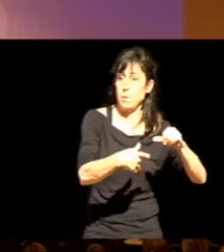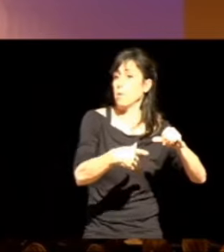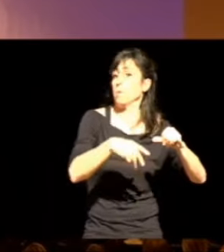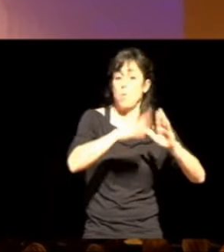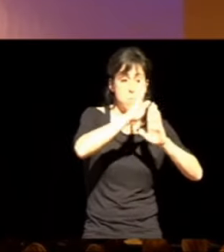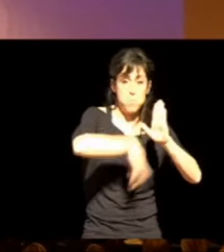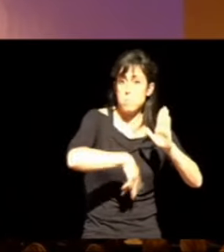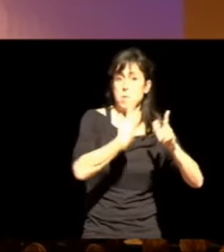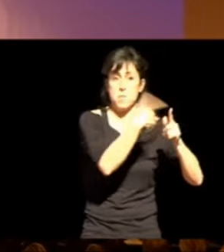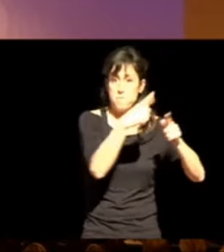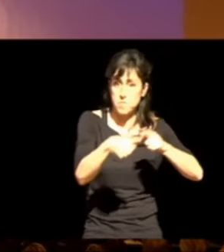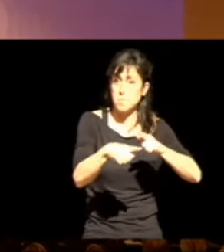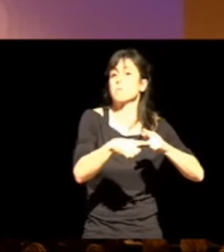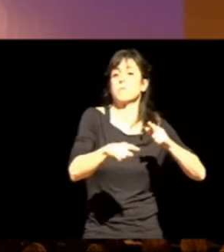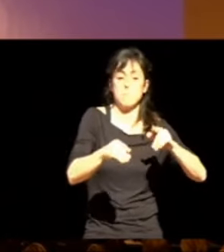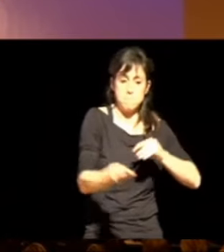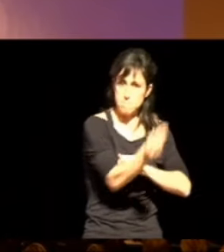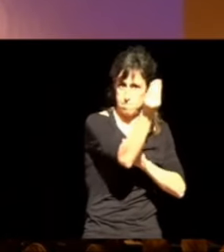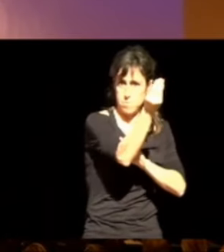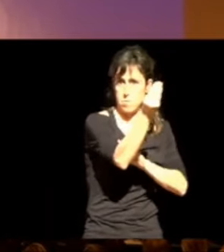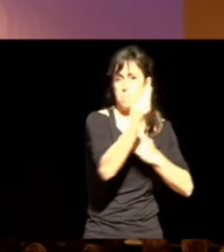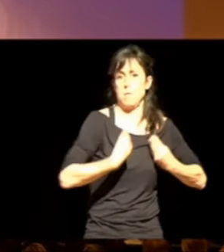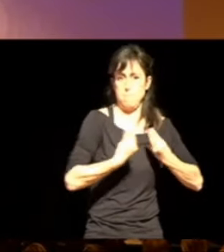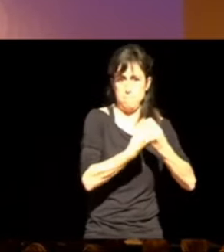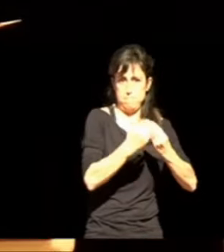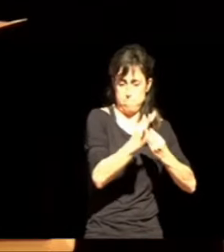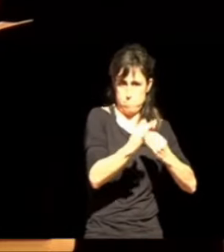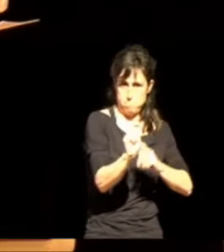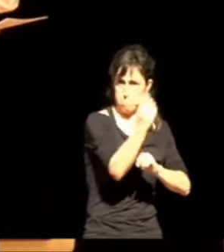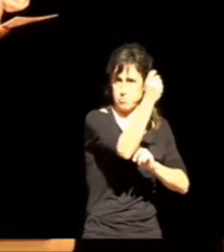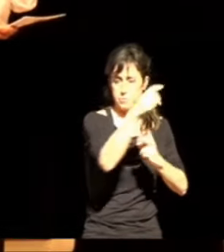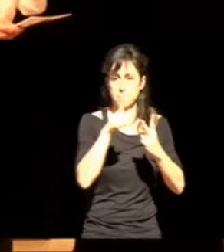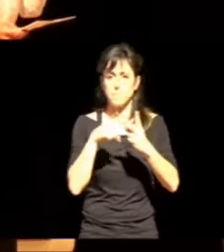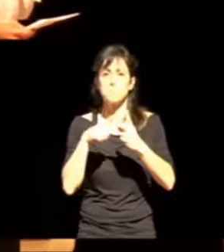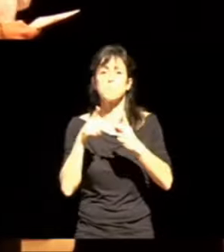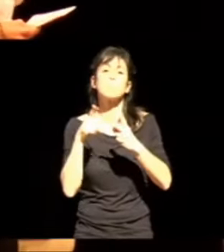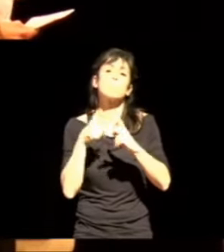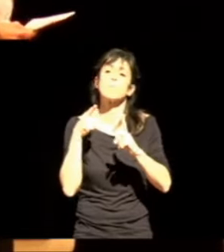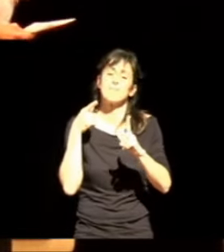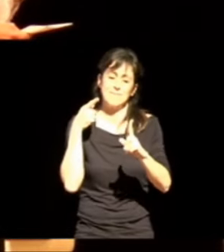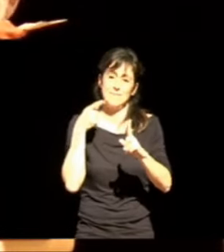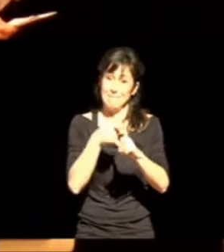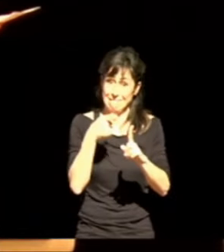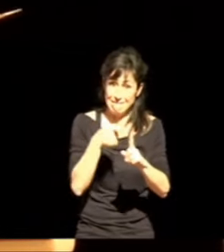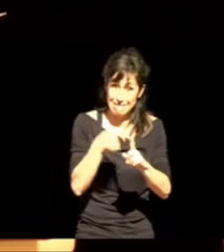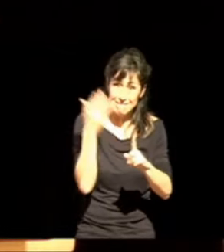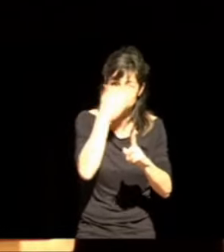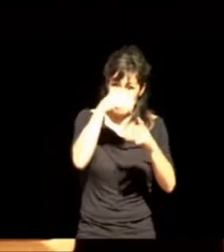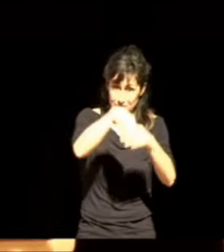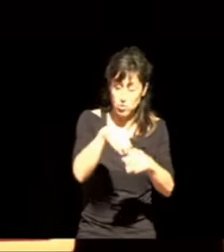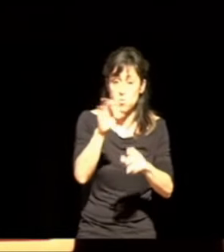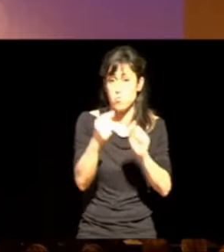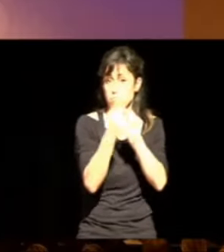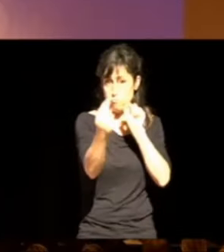eskuhartzeak hobetzea bizikidetza positiboaren inguruan. Bigarrena eskola jazarpenari eta ziberjazarpenari ateak iztea. Eta hirugarrena